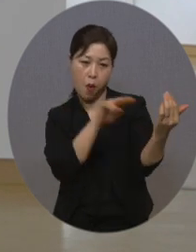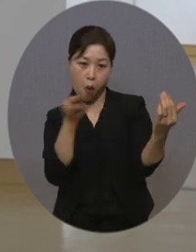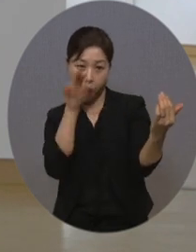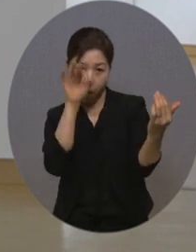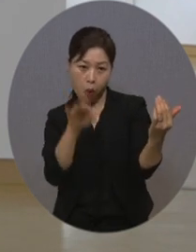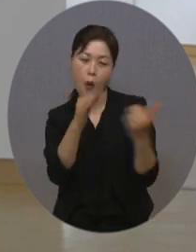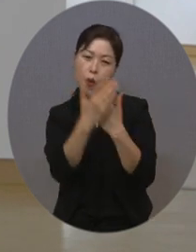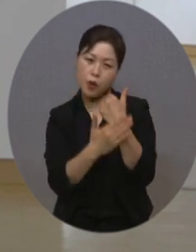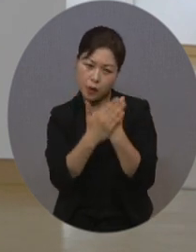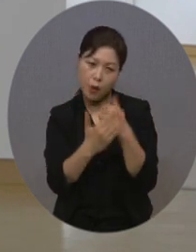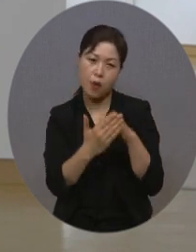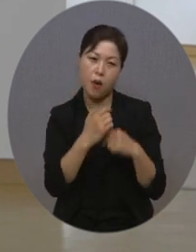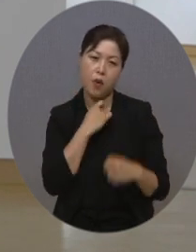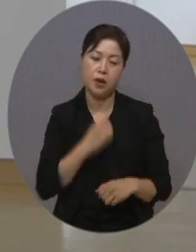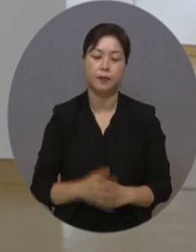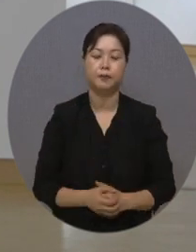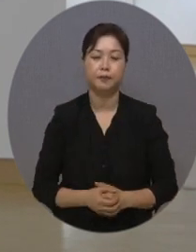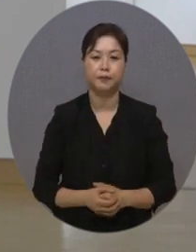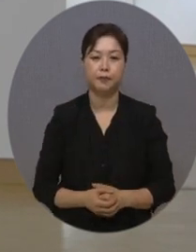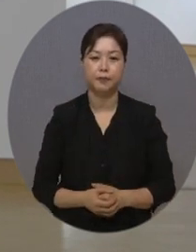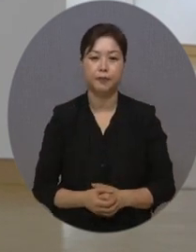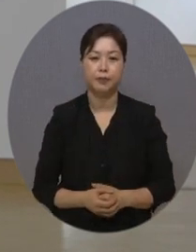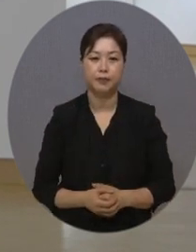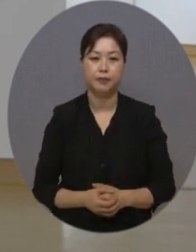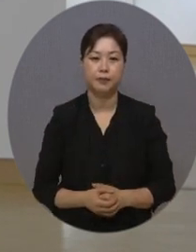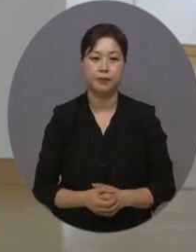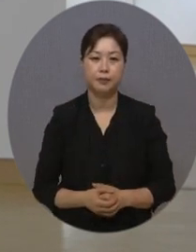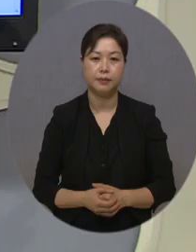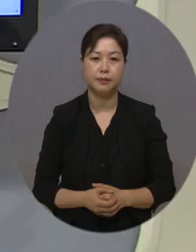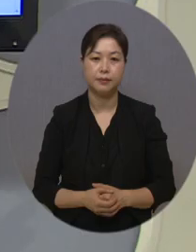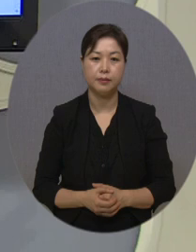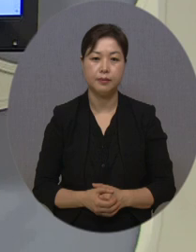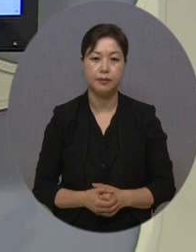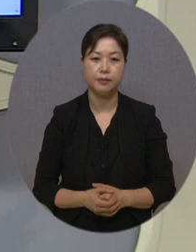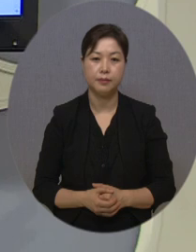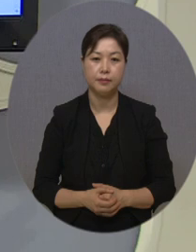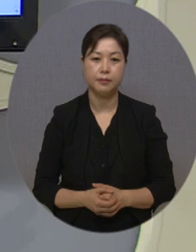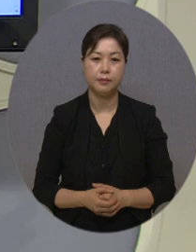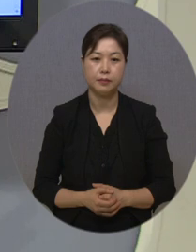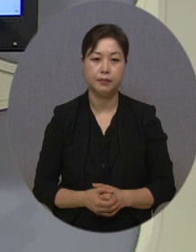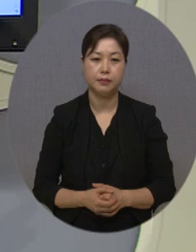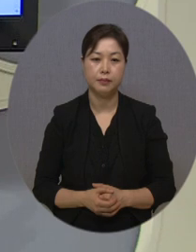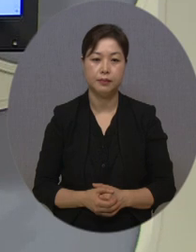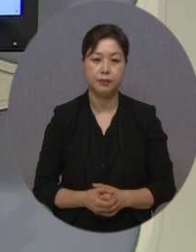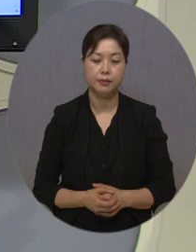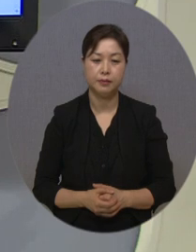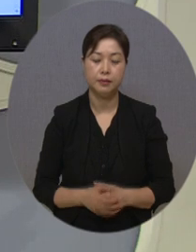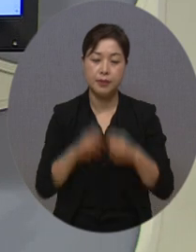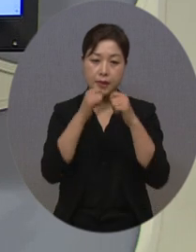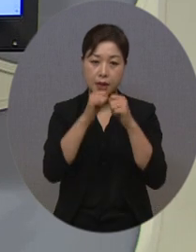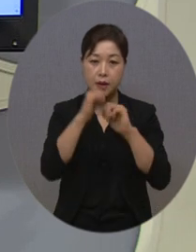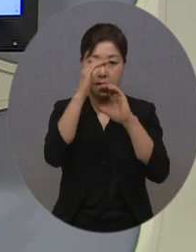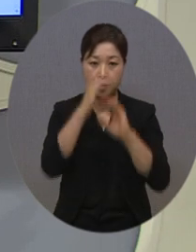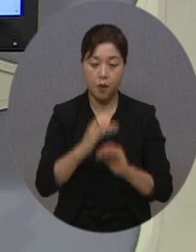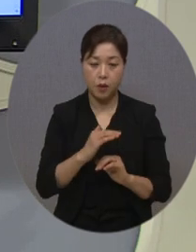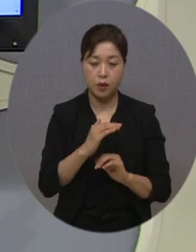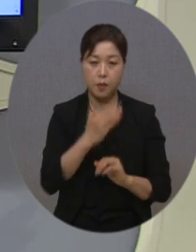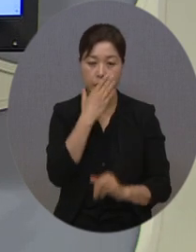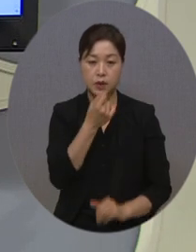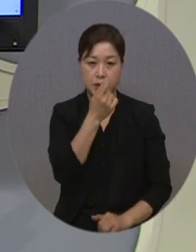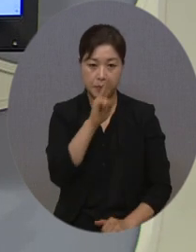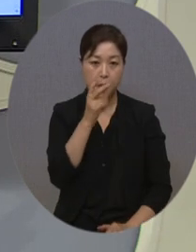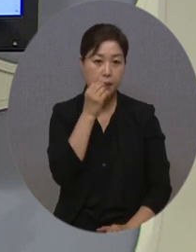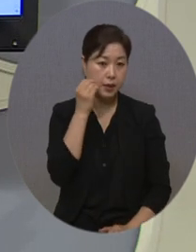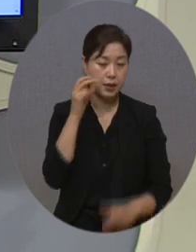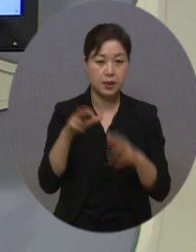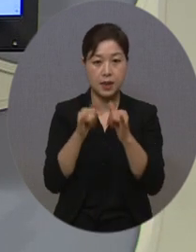바랍니다 복지 tv 경기방송 정선 입니다 이밖에 자세한 사항은 외피 원소 홈페이지와 장애인